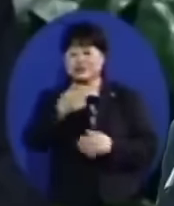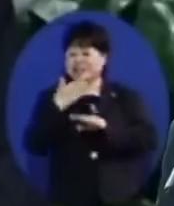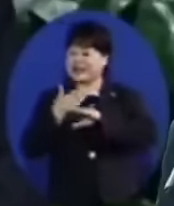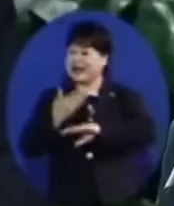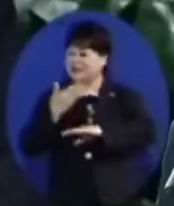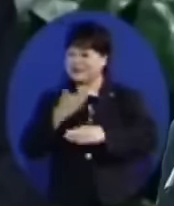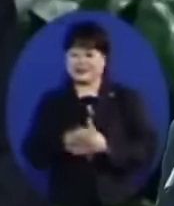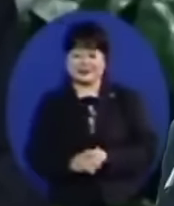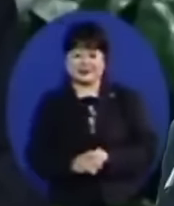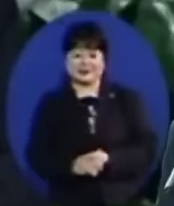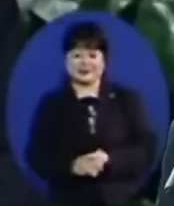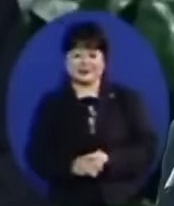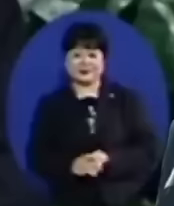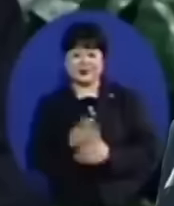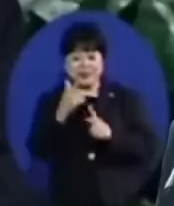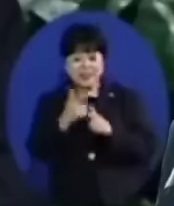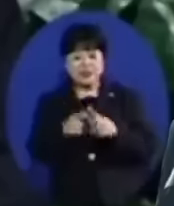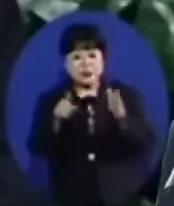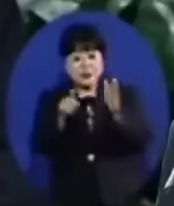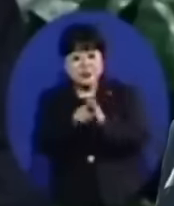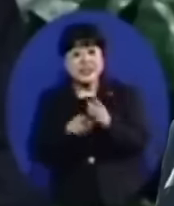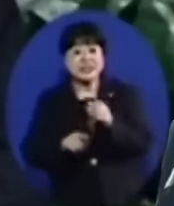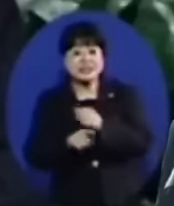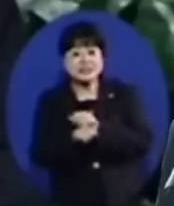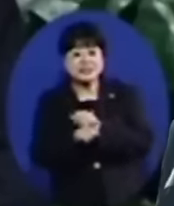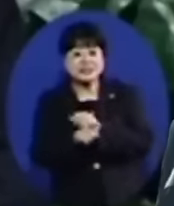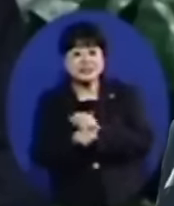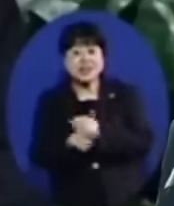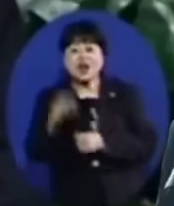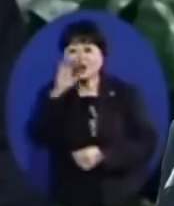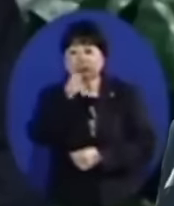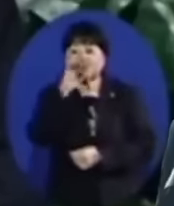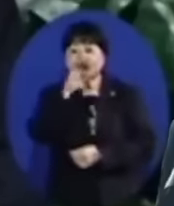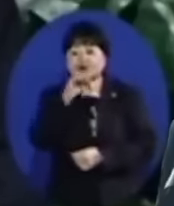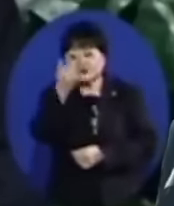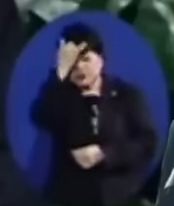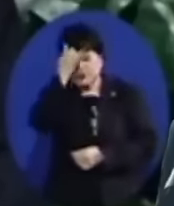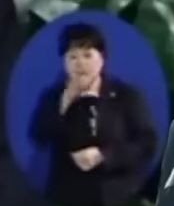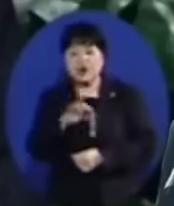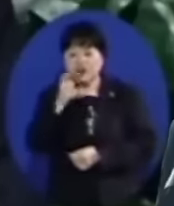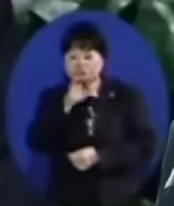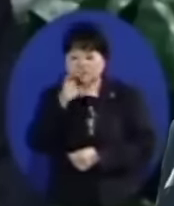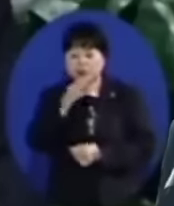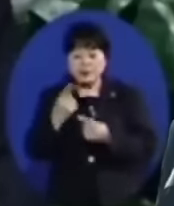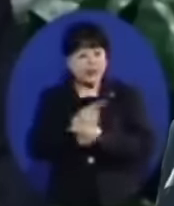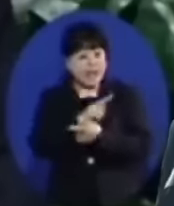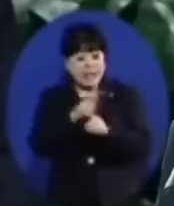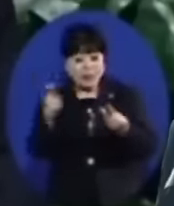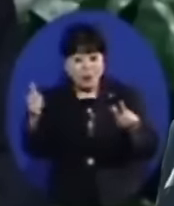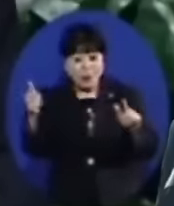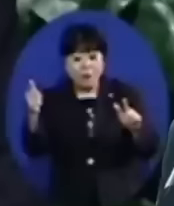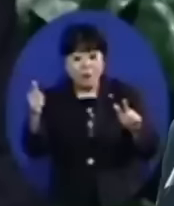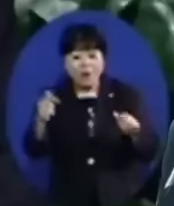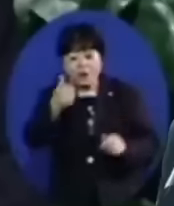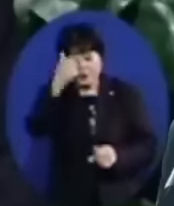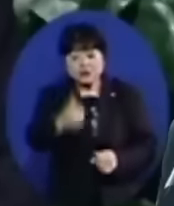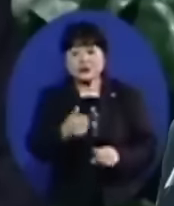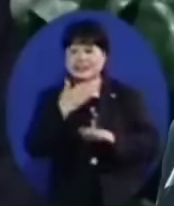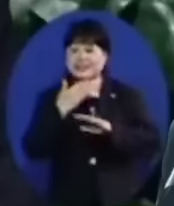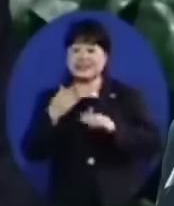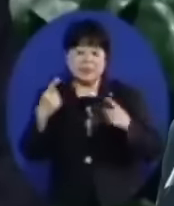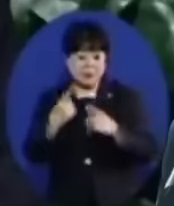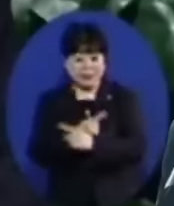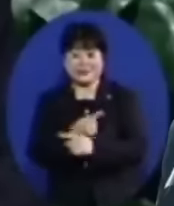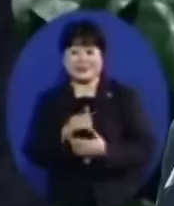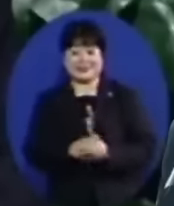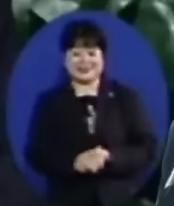달라졌어. 그래 예수를 믿는다는 것은 우리가 수양과 도덕을 닦아서 변하는 것이 아닙니다. 주인이 달라진 것입니다.